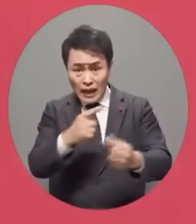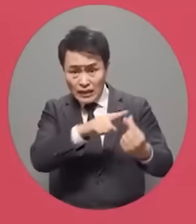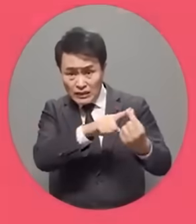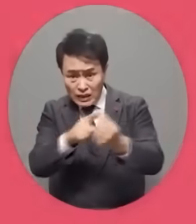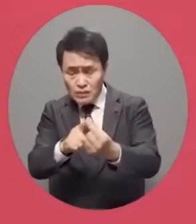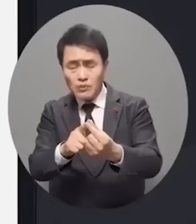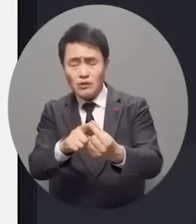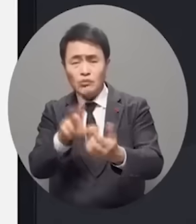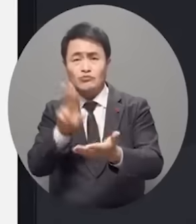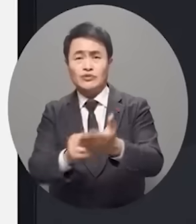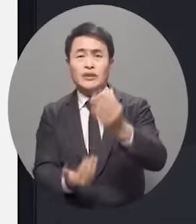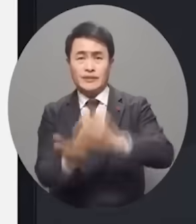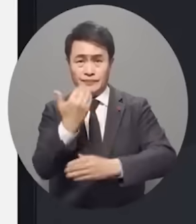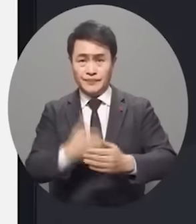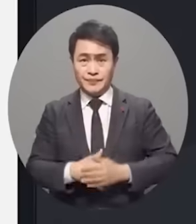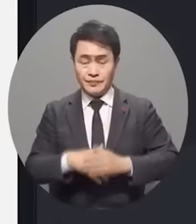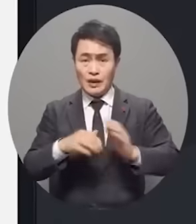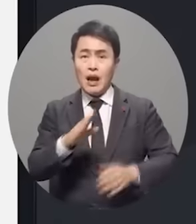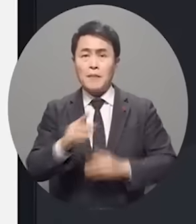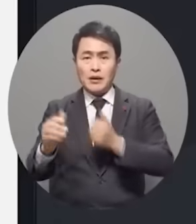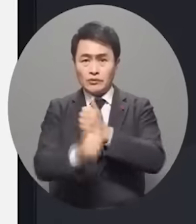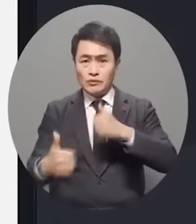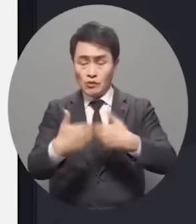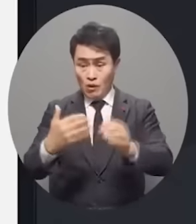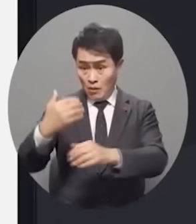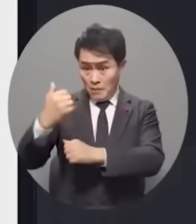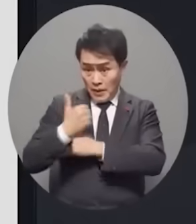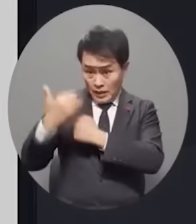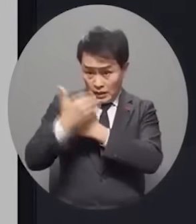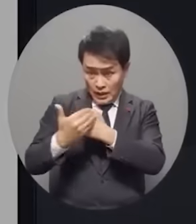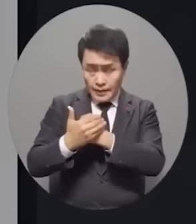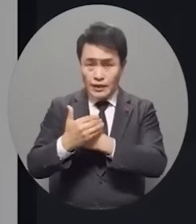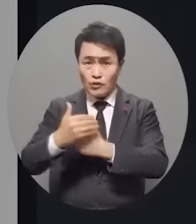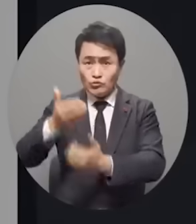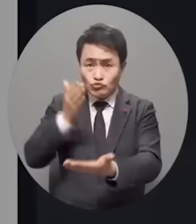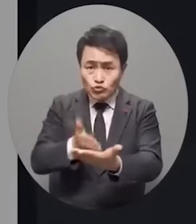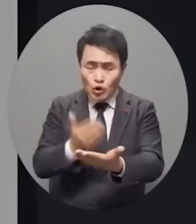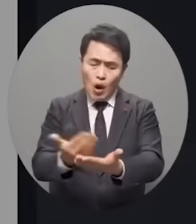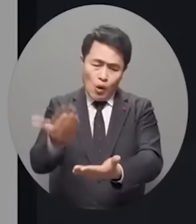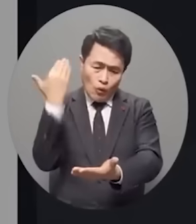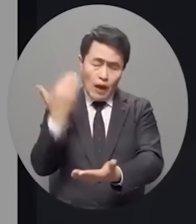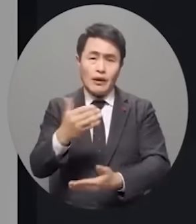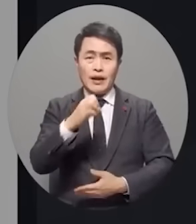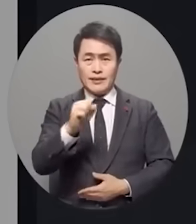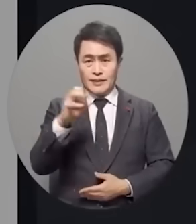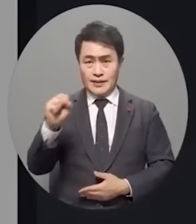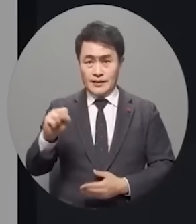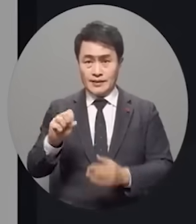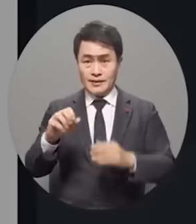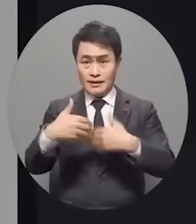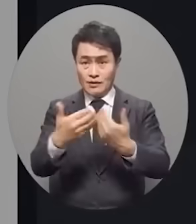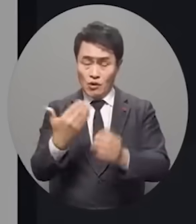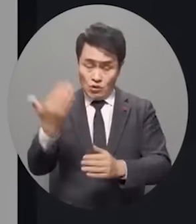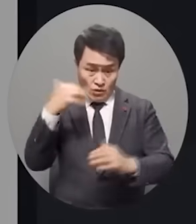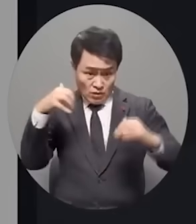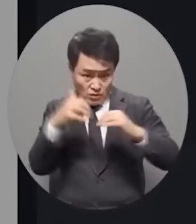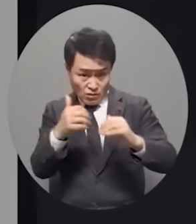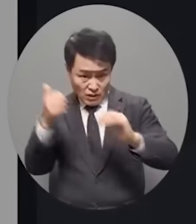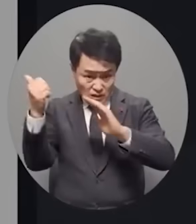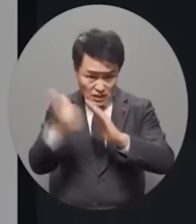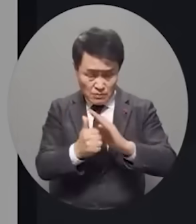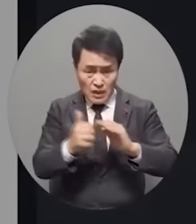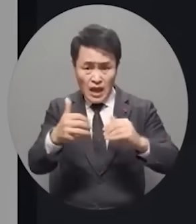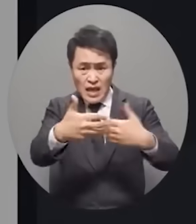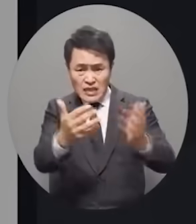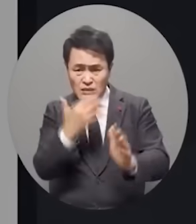도마에 올랐습니다. 박 위원은 병역 혜택 강화 등을 주장하는 과거 SNS 글에서 전쟁해지면 집단